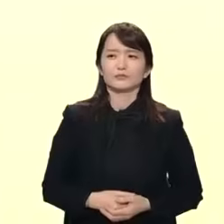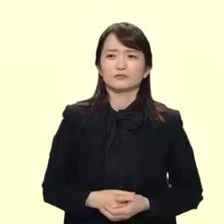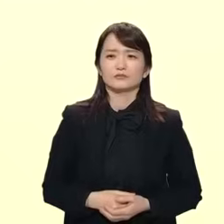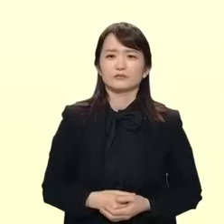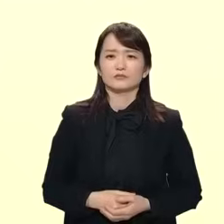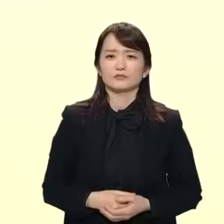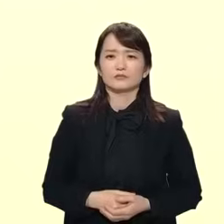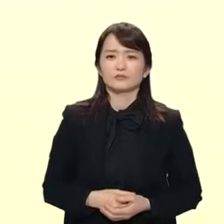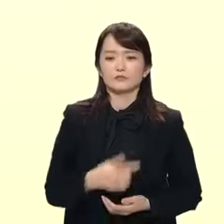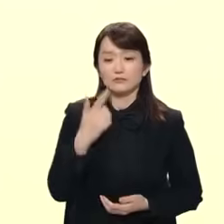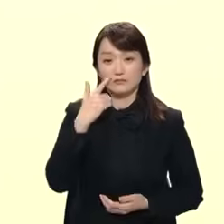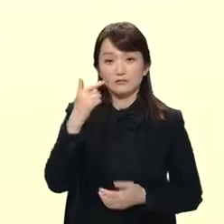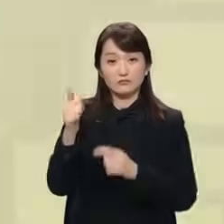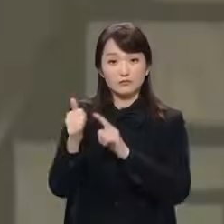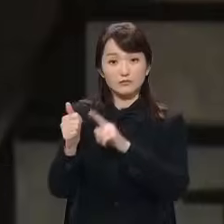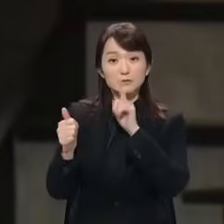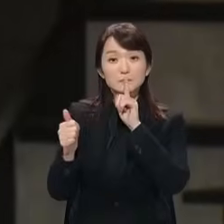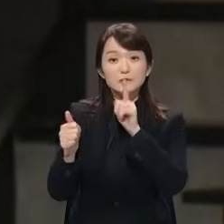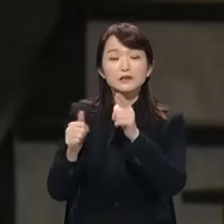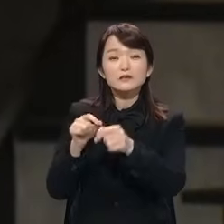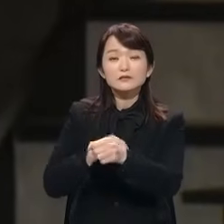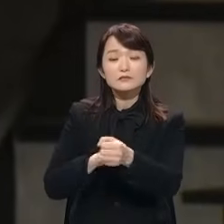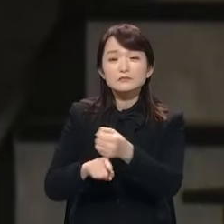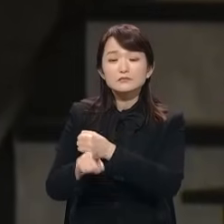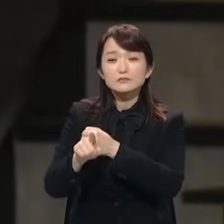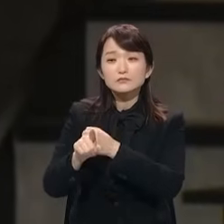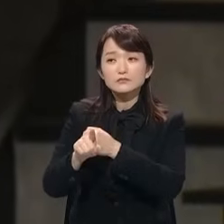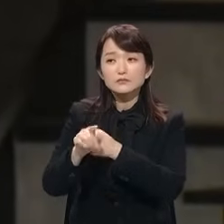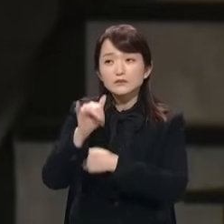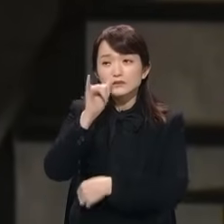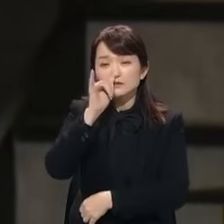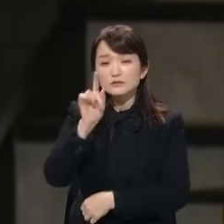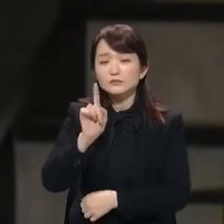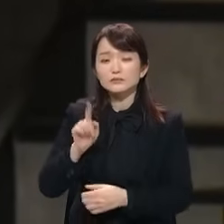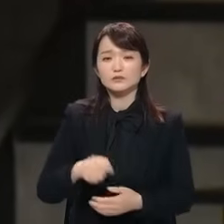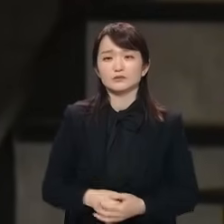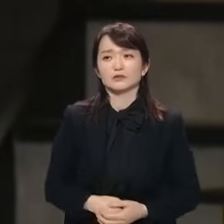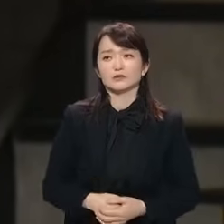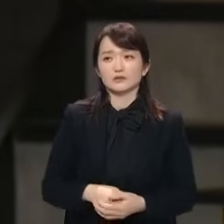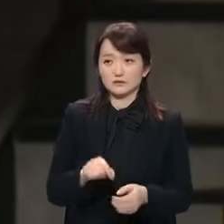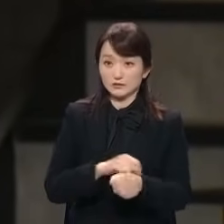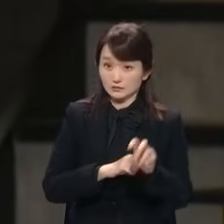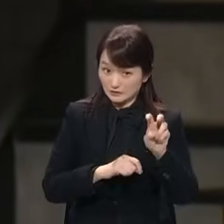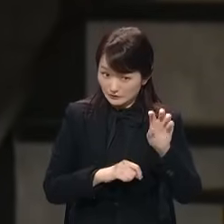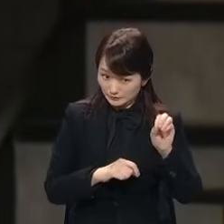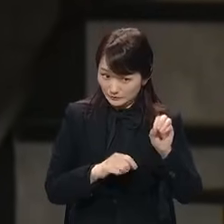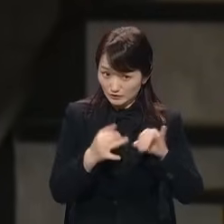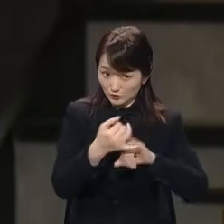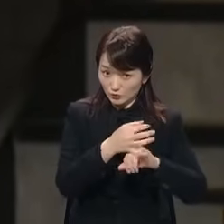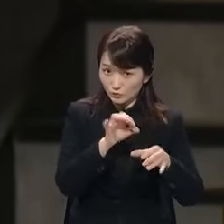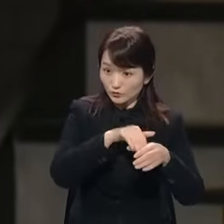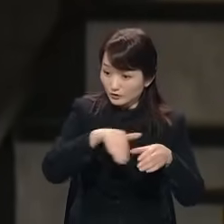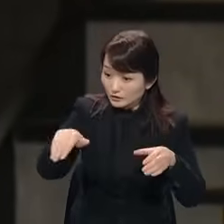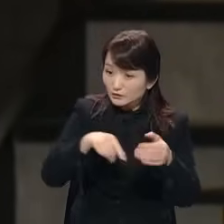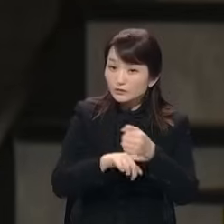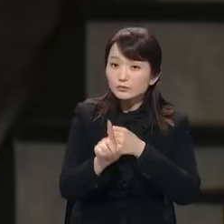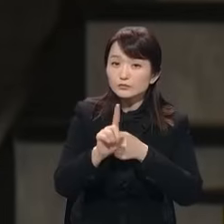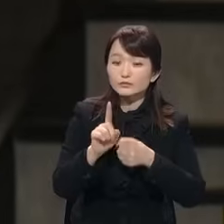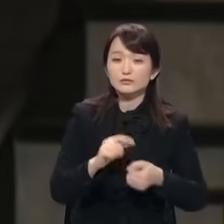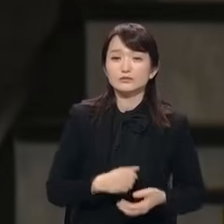저렇게 주장을 하고 있는 특별한 이유가 있는지 예를 들어서 20만 원을 갖다 반드시 보내야 되는 이유가 있는지